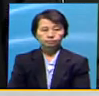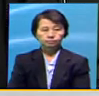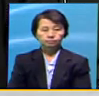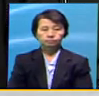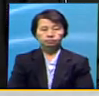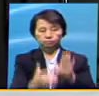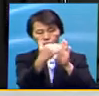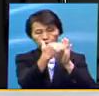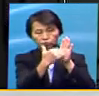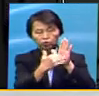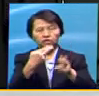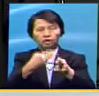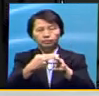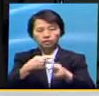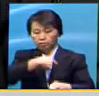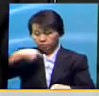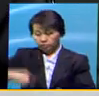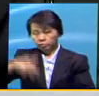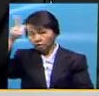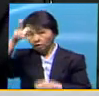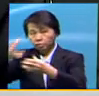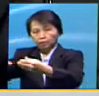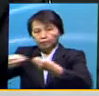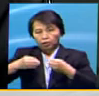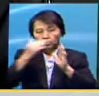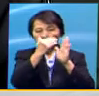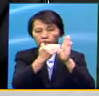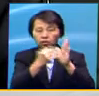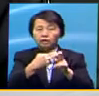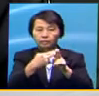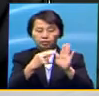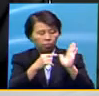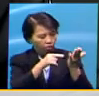Senarai syak ini, mereka berkongsi dengan kita supaya